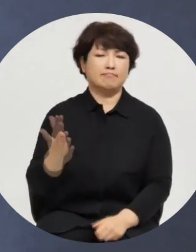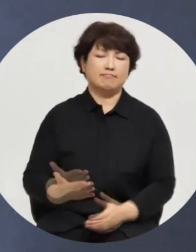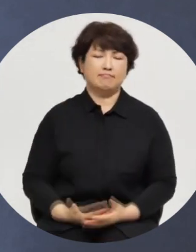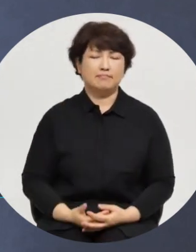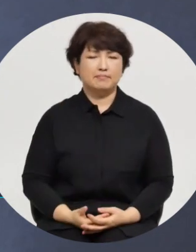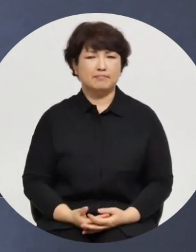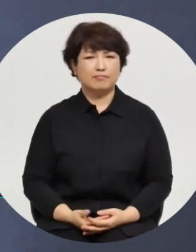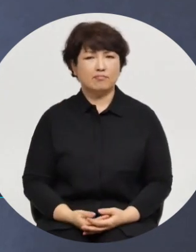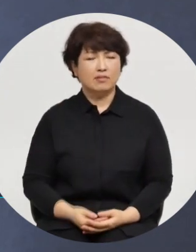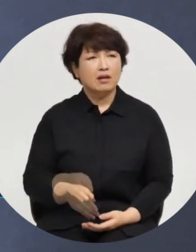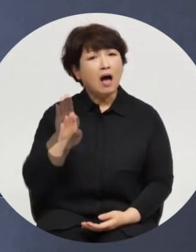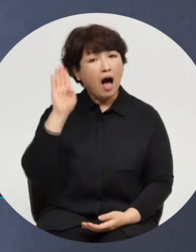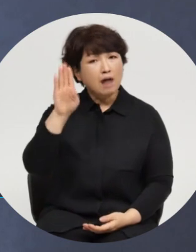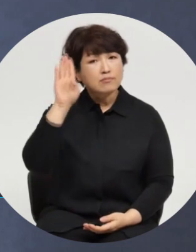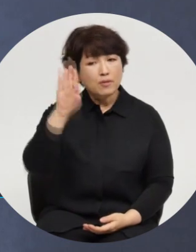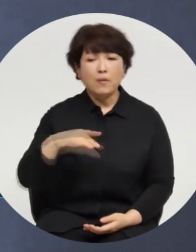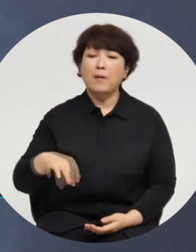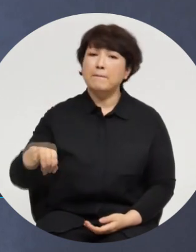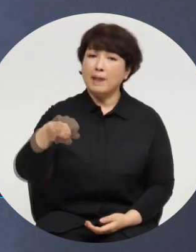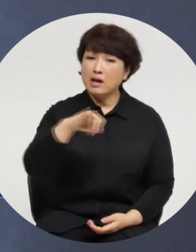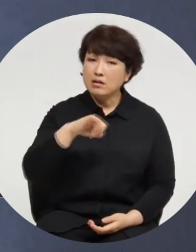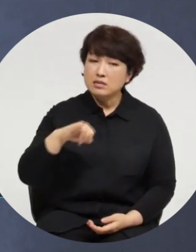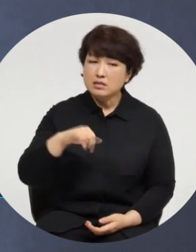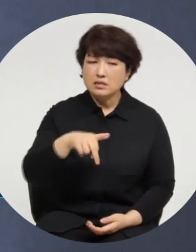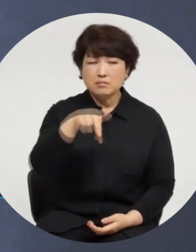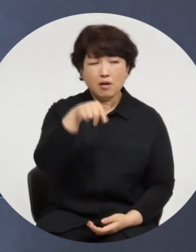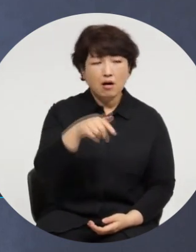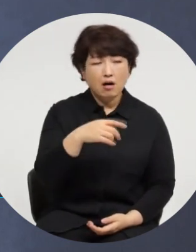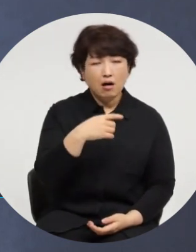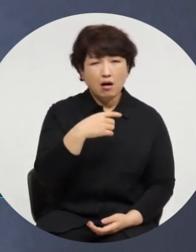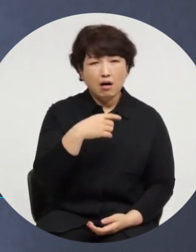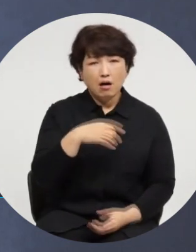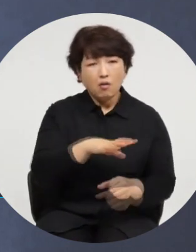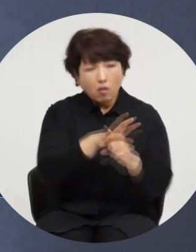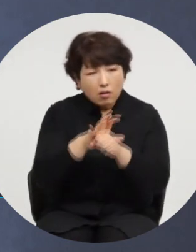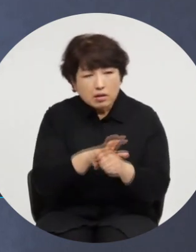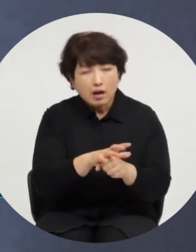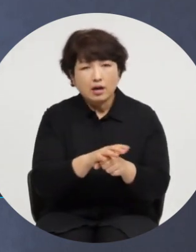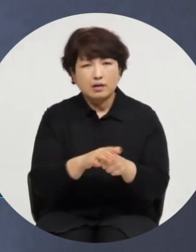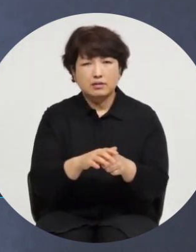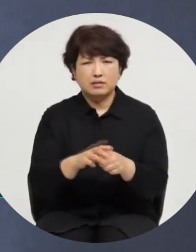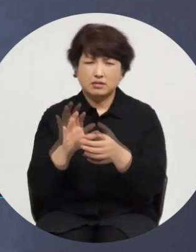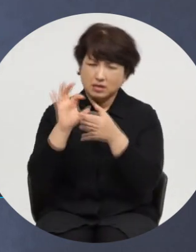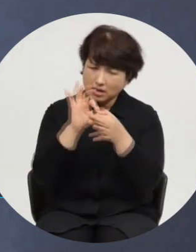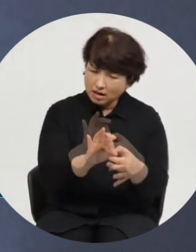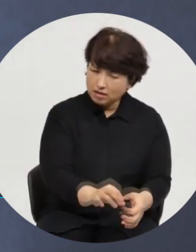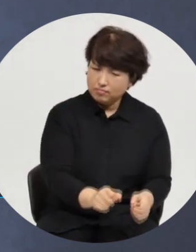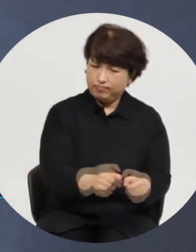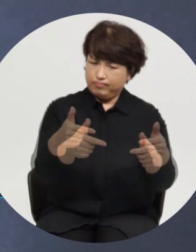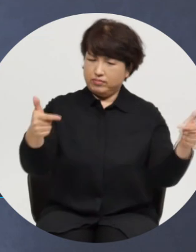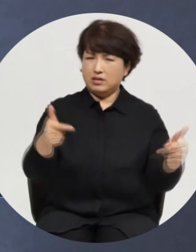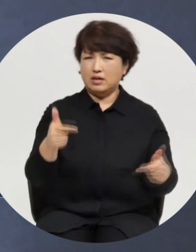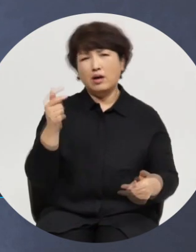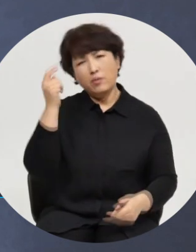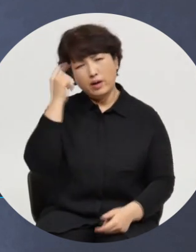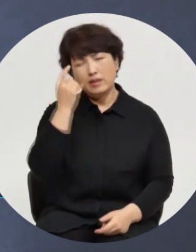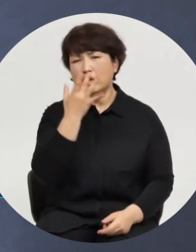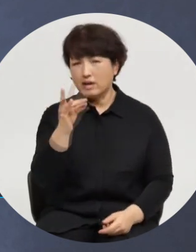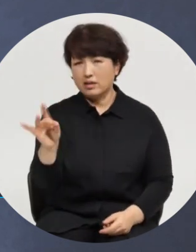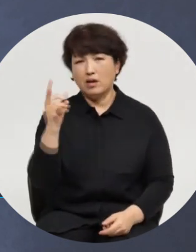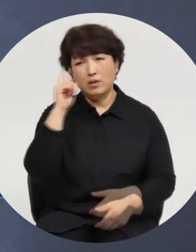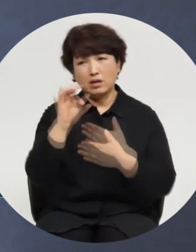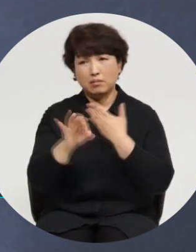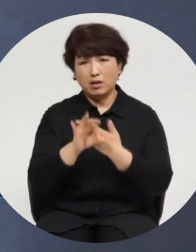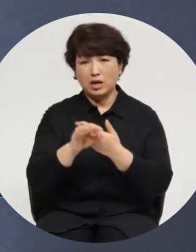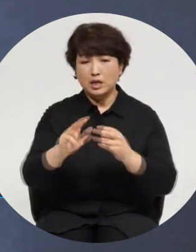그렇게 8매 보면 이것도 올라갈 앞으로 갈수록 이 바이러스 그러나 바 일어서 이런 것들이 계속 참고로 할 수밖에 없는